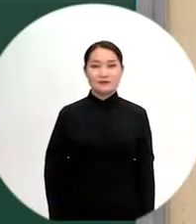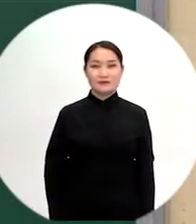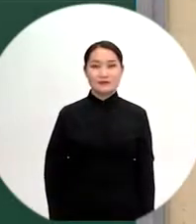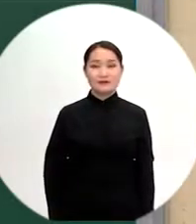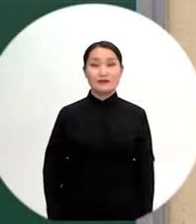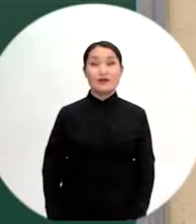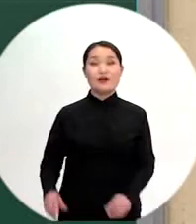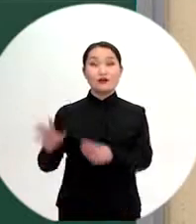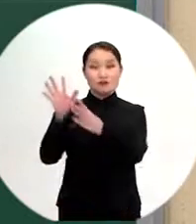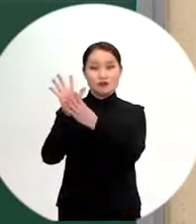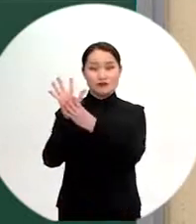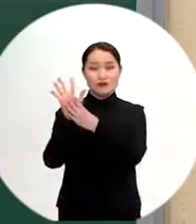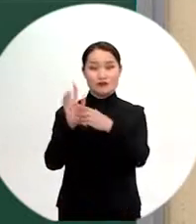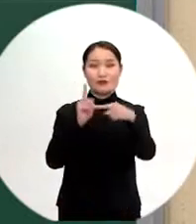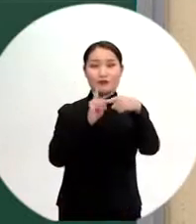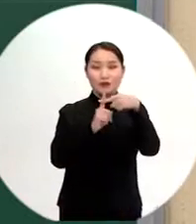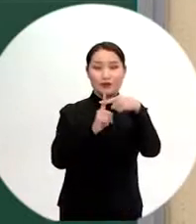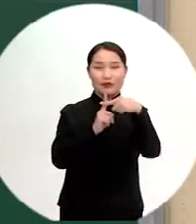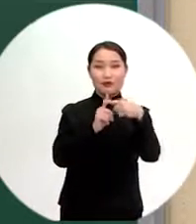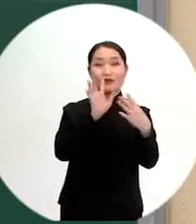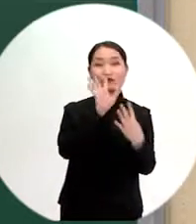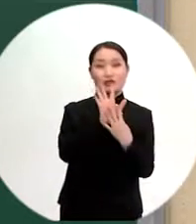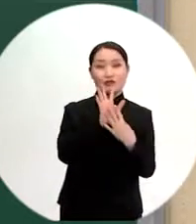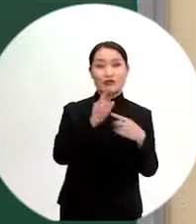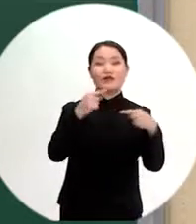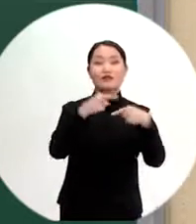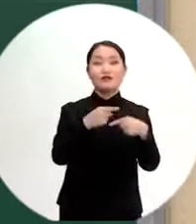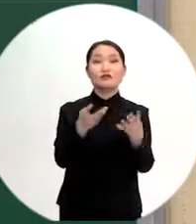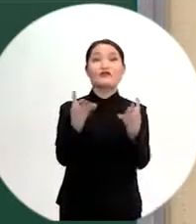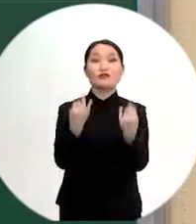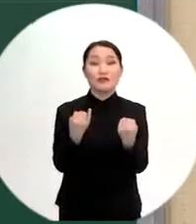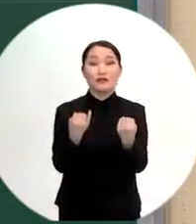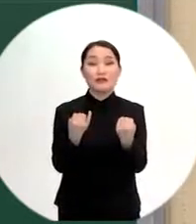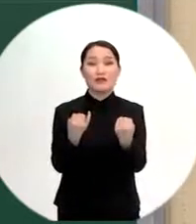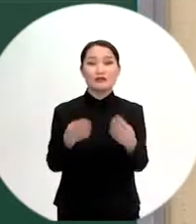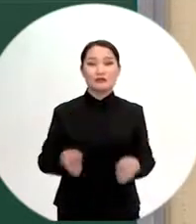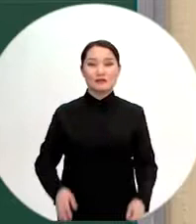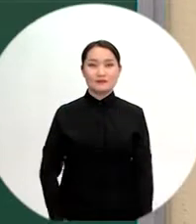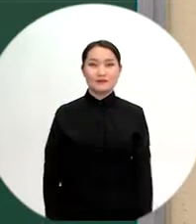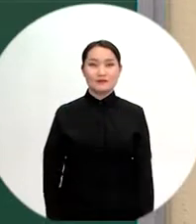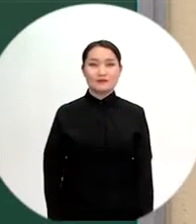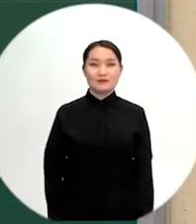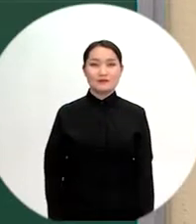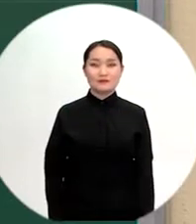Юс дээр 9-ийг нэмбэл хэд гарах вэ?